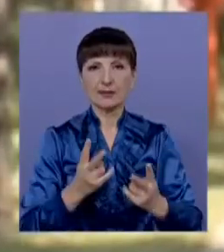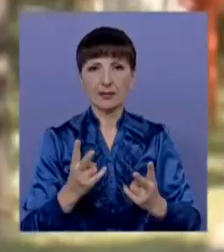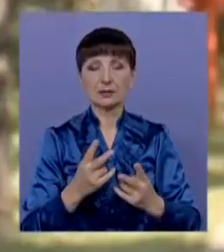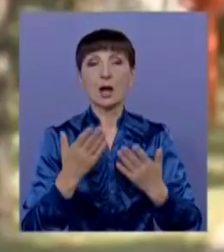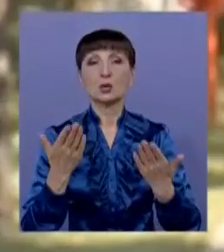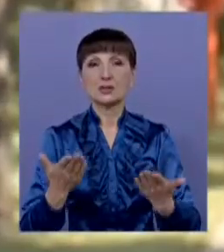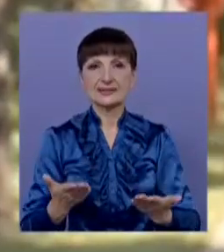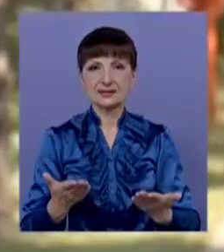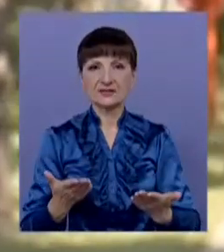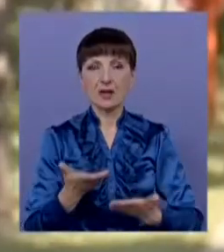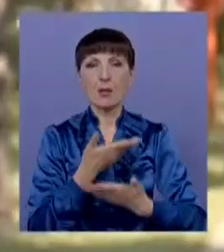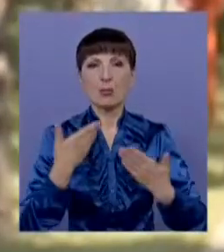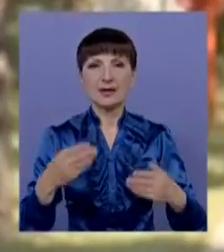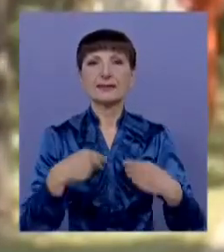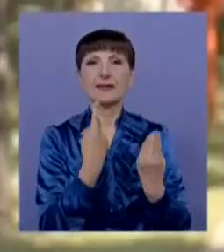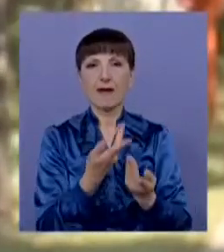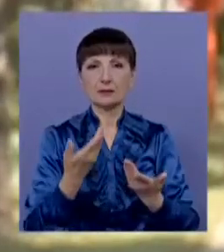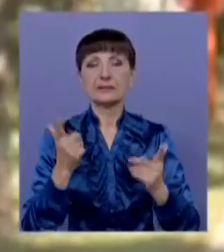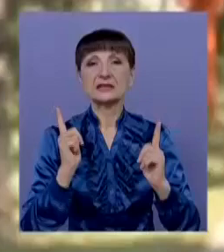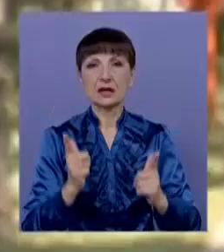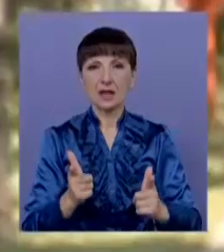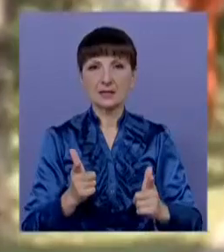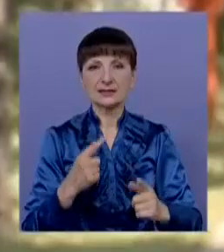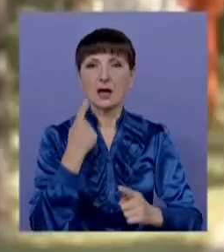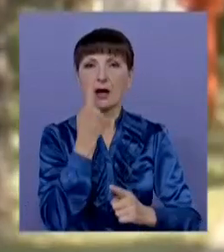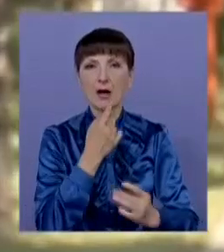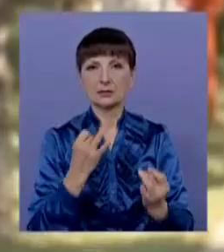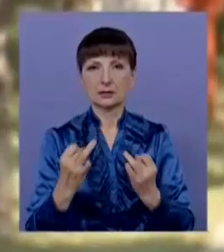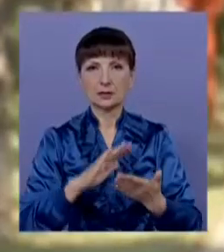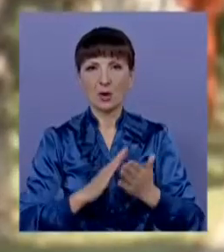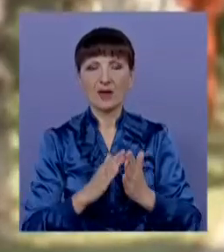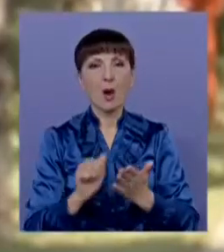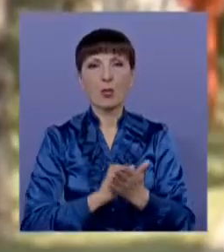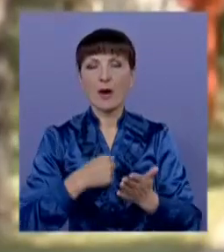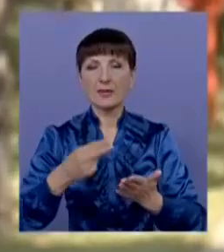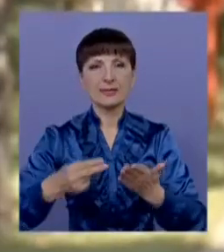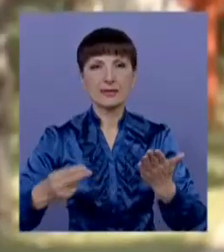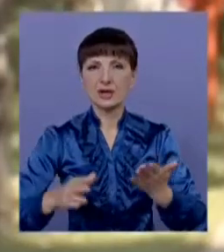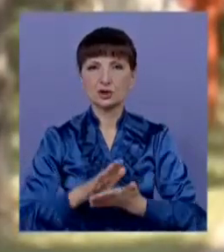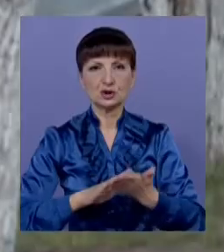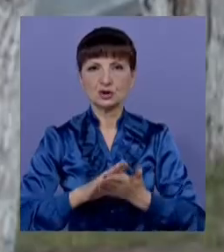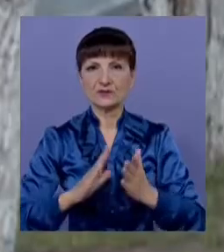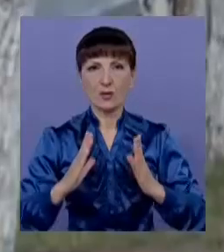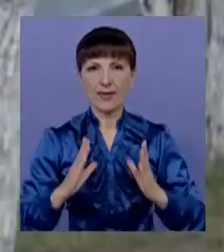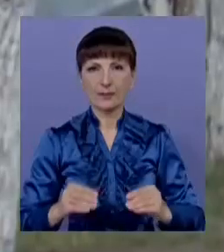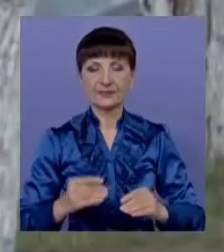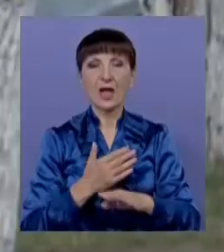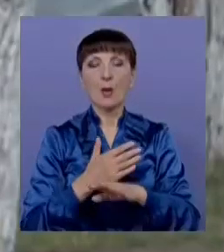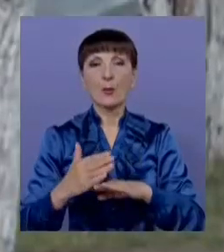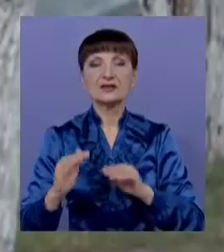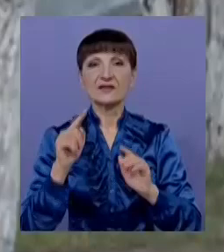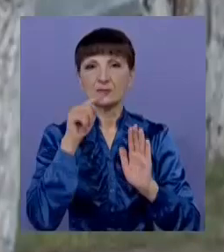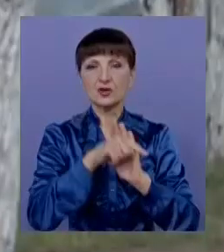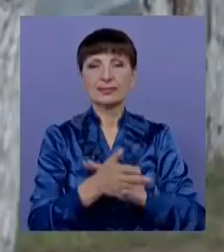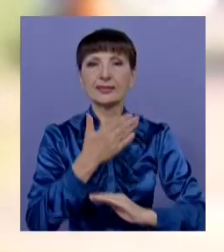естественно, мы дали согласие в устном виде. Вот. Бумаг никаких мы ничто не подписывали. После